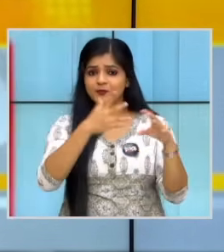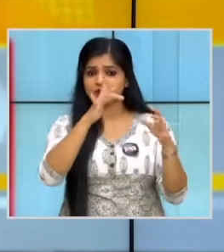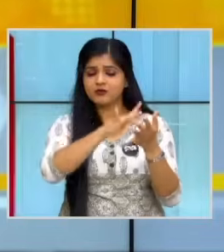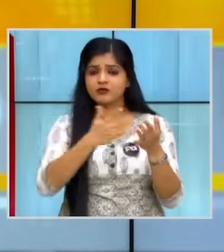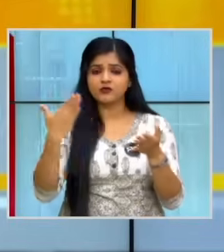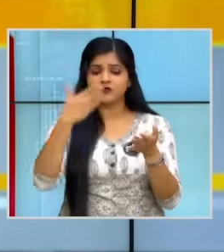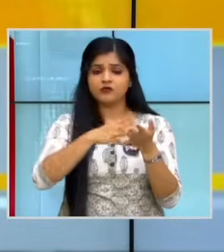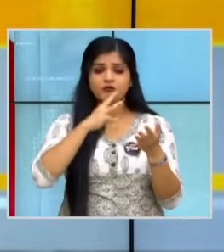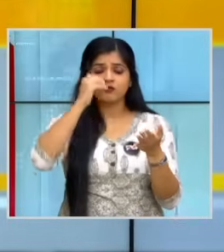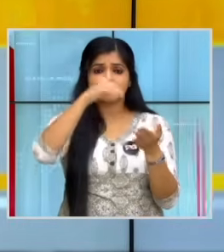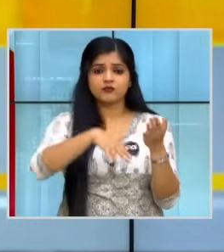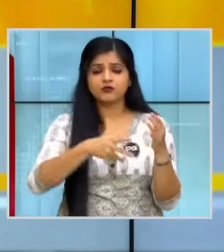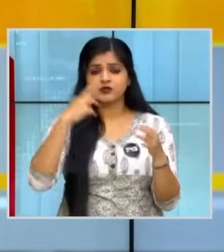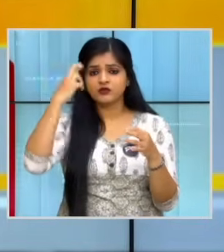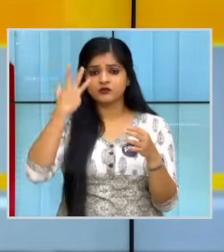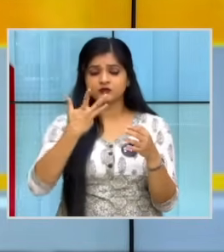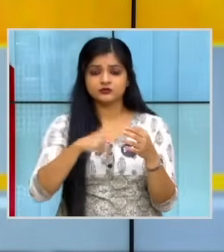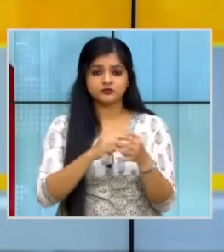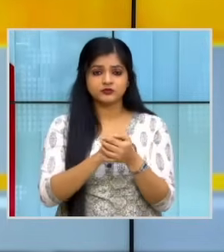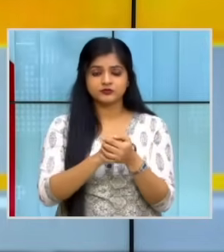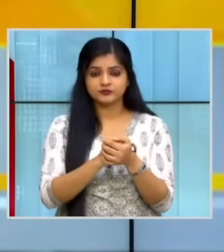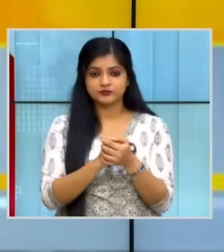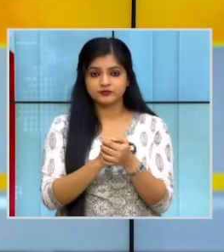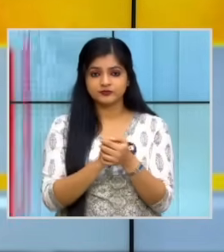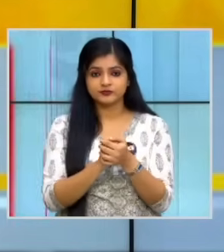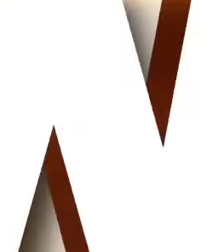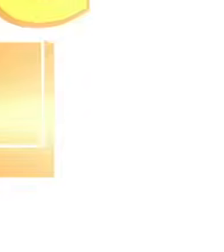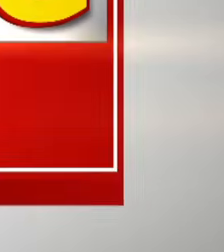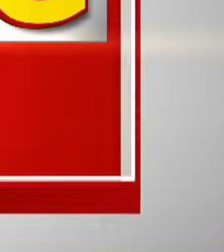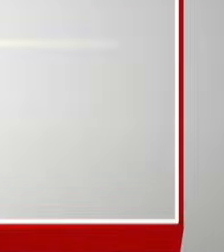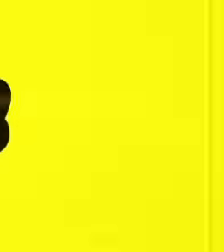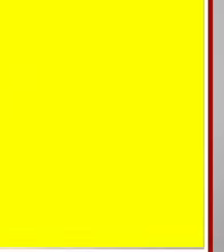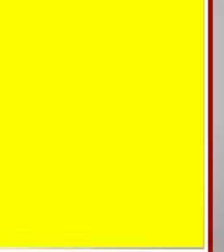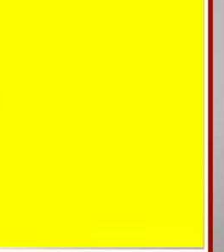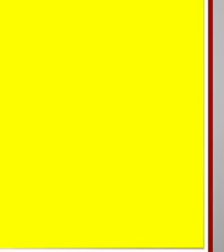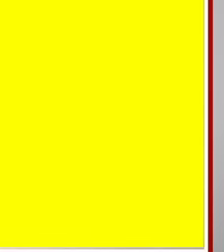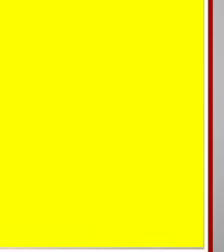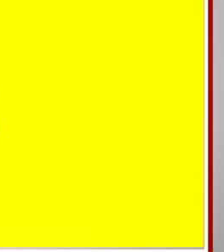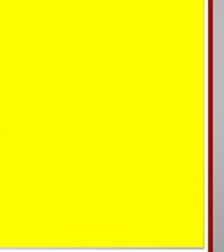മുങ്ങി മരിച്ചത്? എന്താണ് ഇതിനിടയായ സാഹചര്യം? വിവരങ്ങൾ.